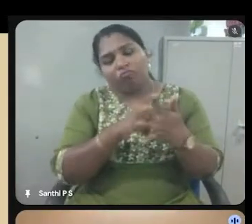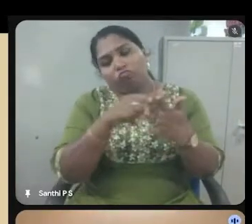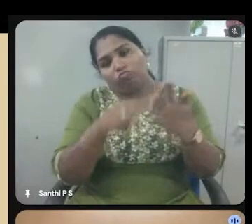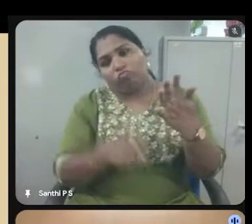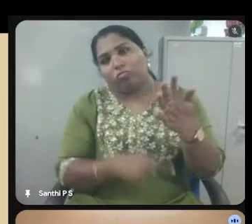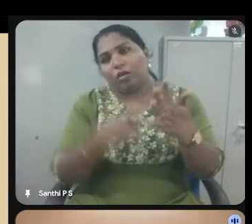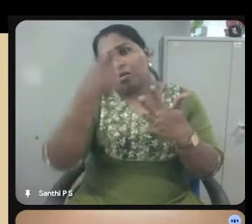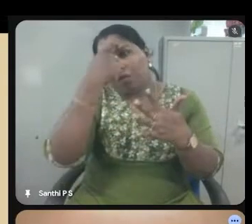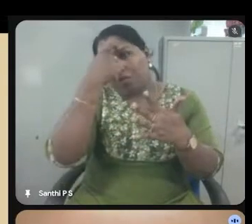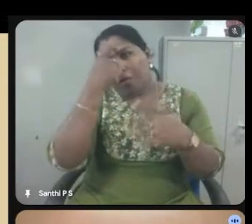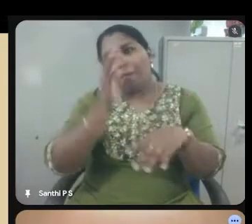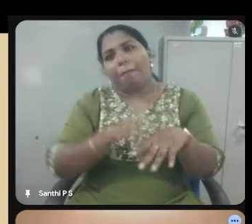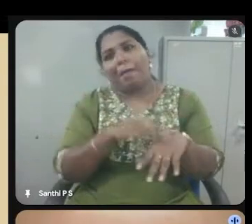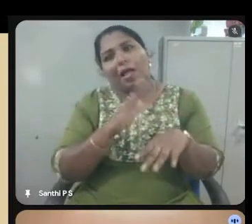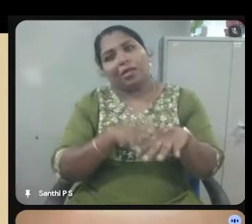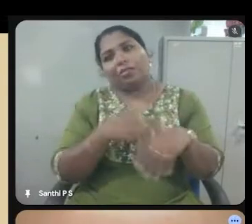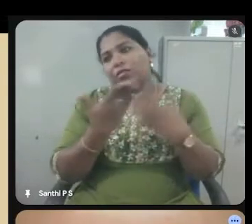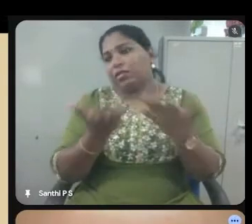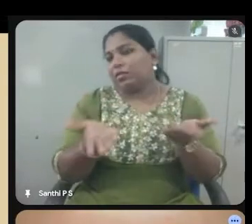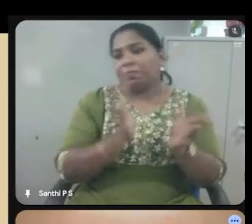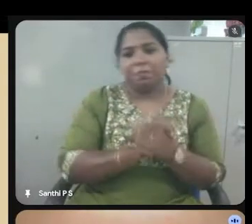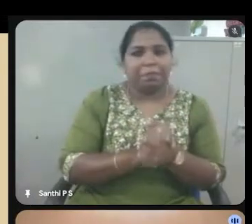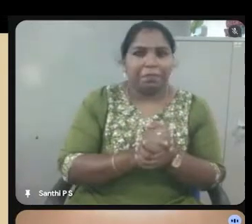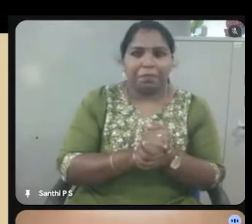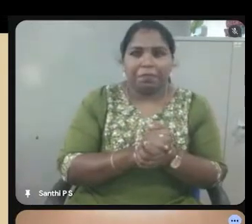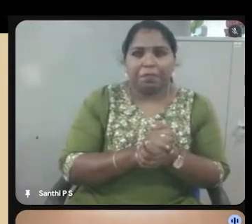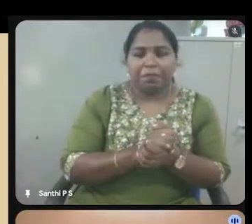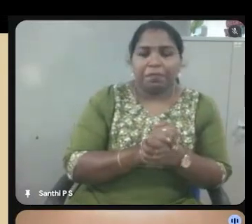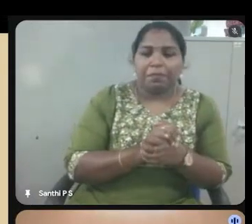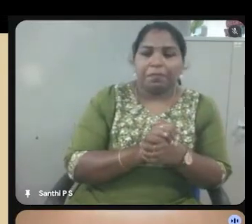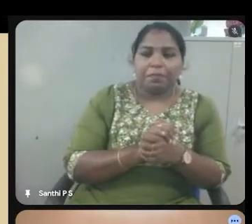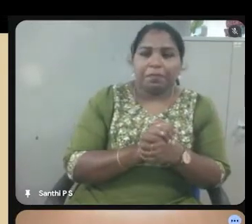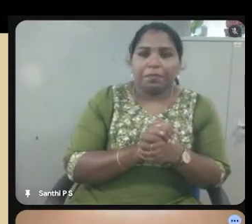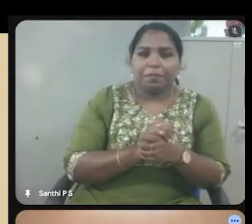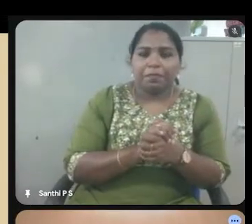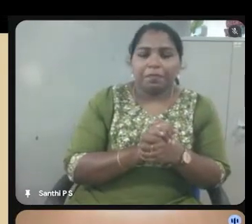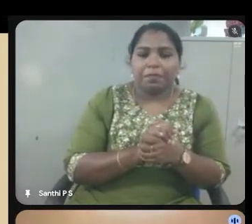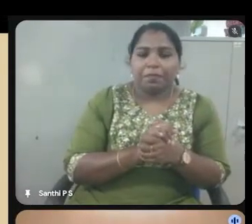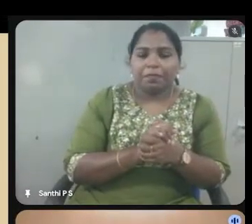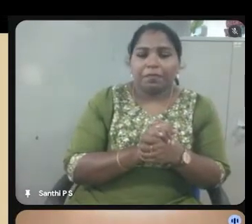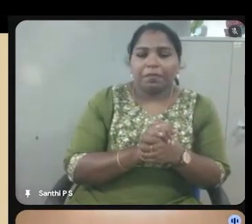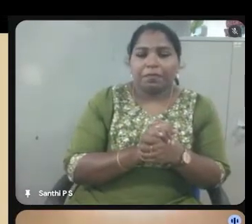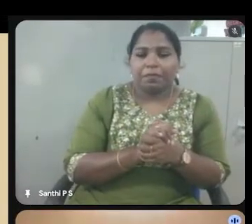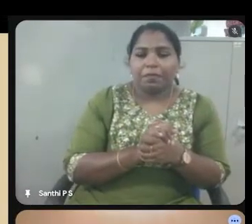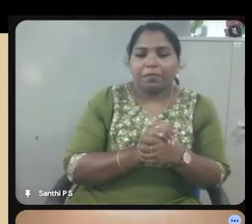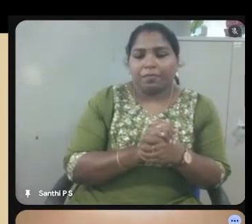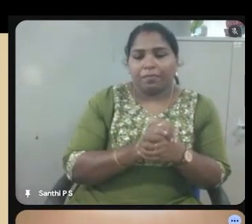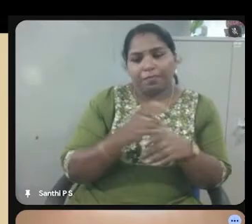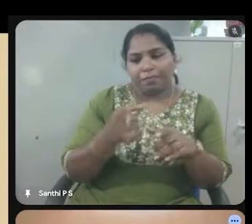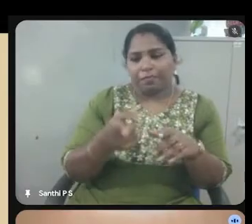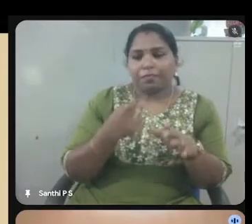ടൈം കൂടിക്കഴിഞ്ഞാൽ വരാം. അപ്പം ഇതിൽ തന്നെ ഇപ്പം സംസാര